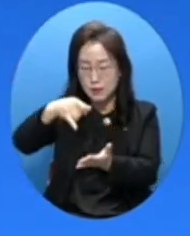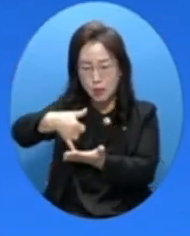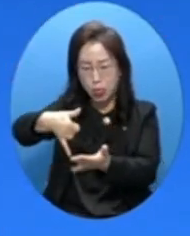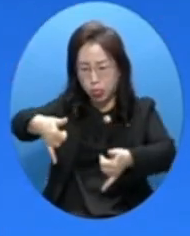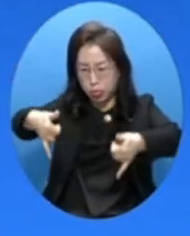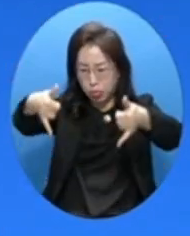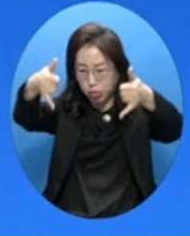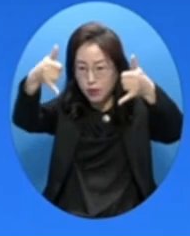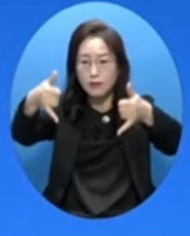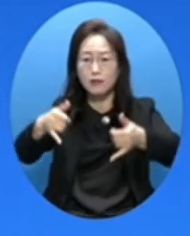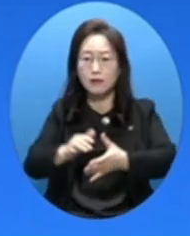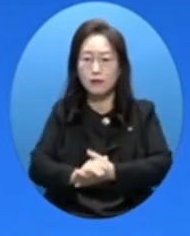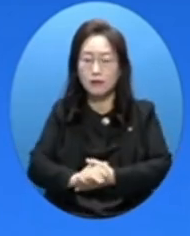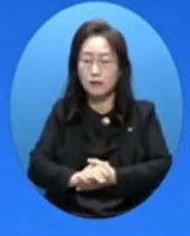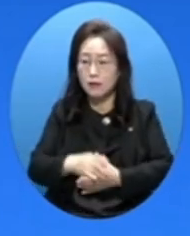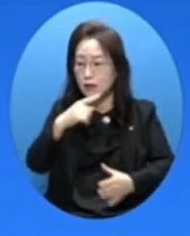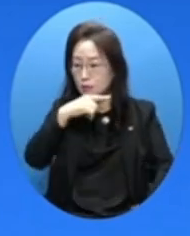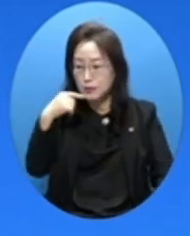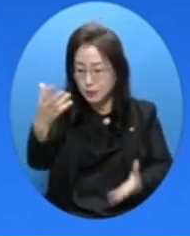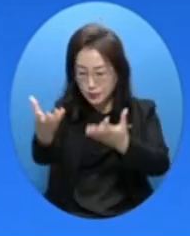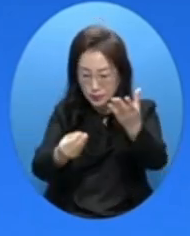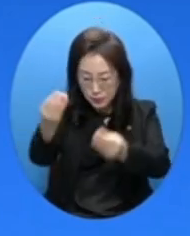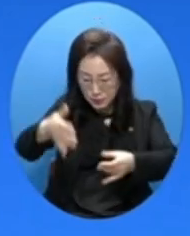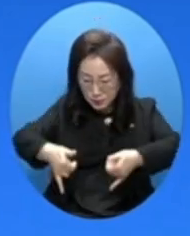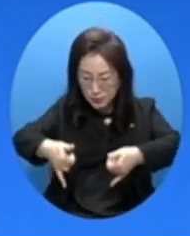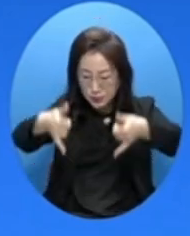죽었습니다. 그래서 그 빚 때문에